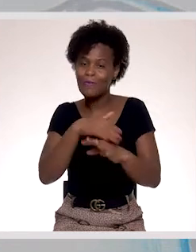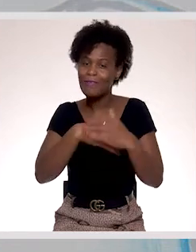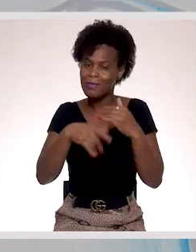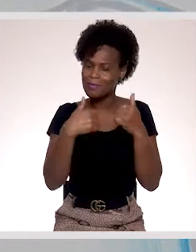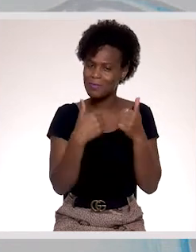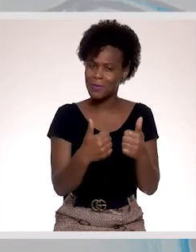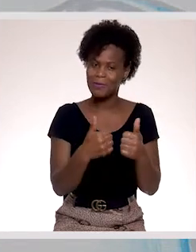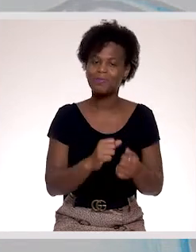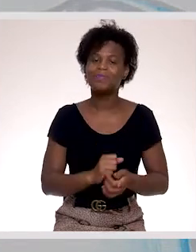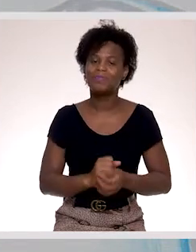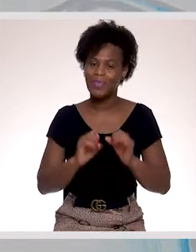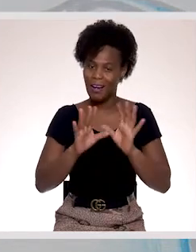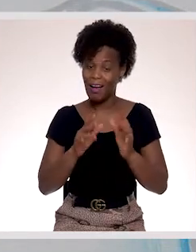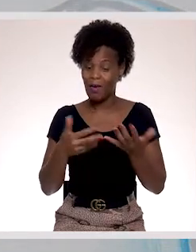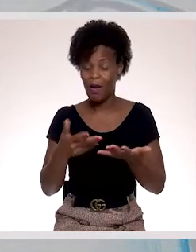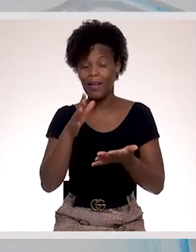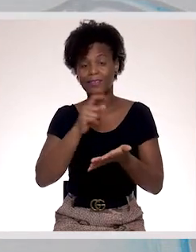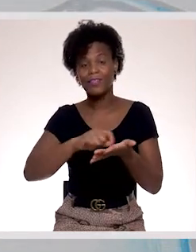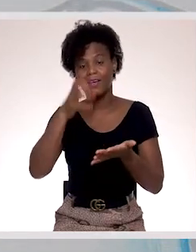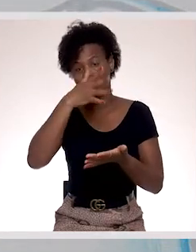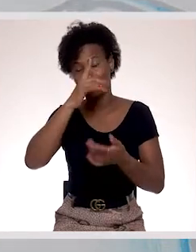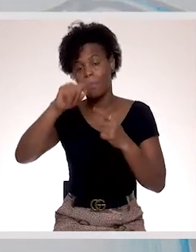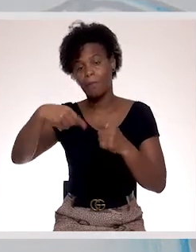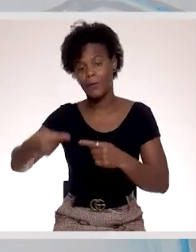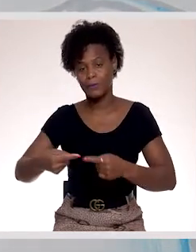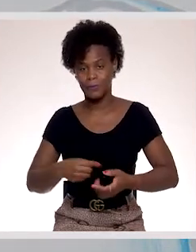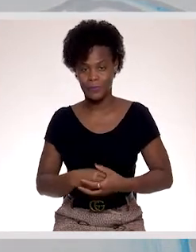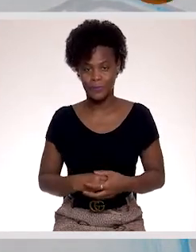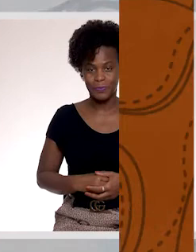et correctement, bien sûr. On passe à l'activité suivante.